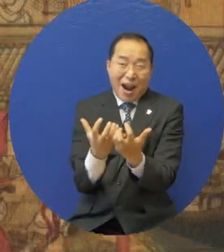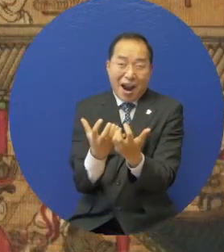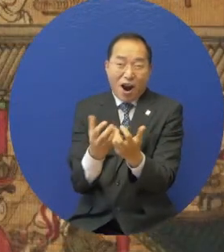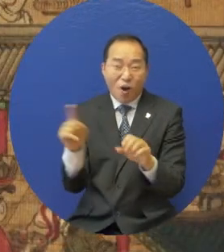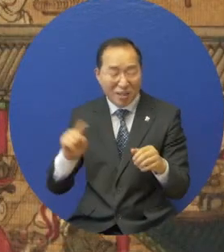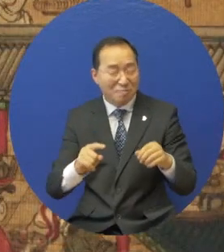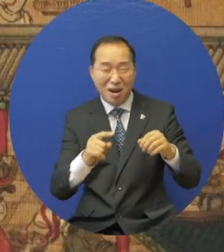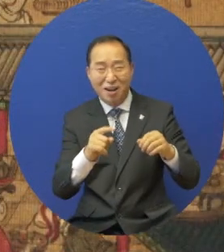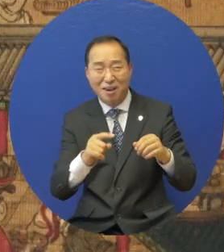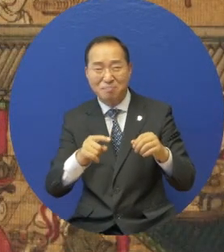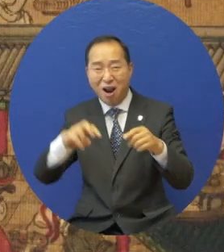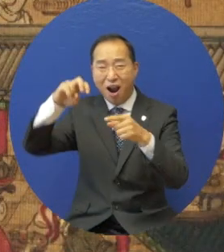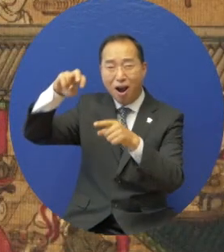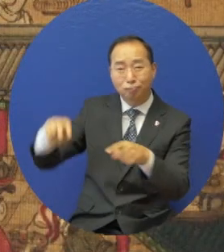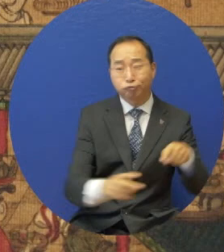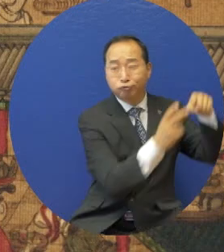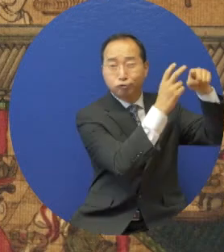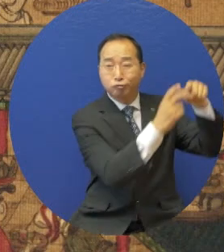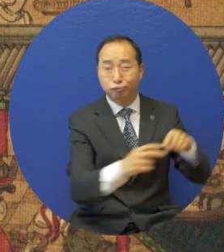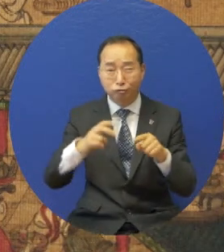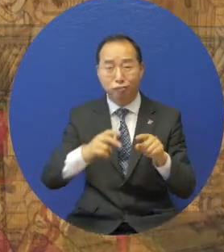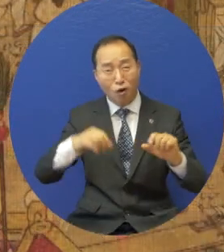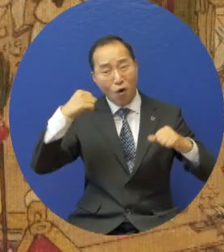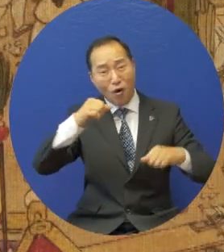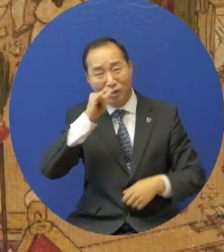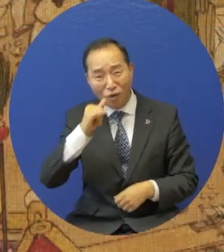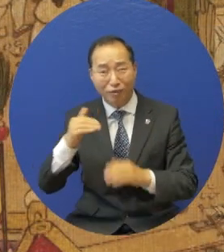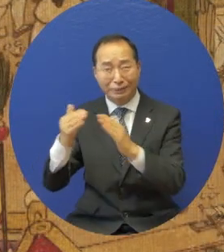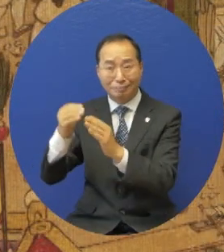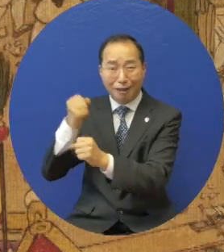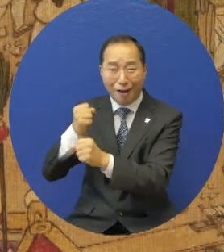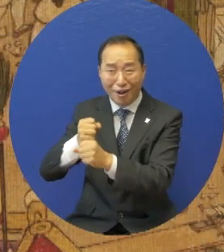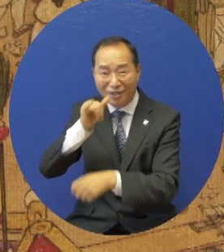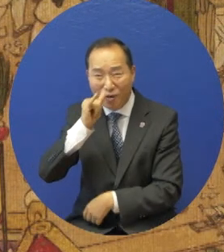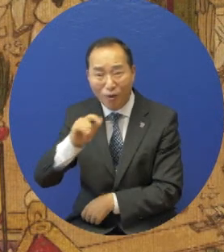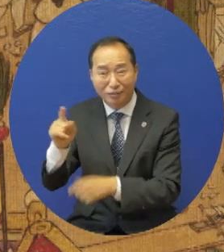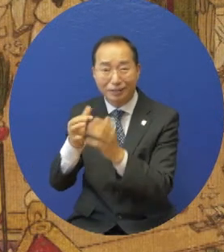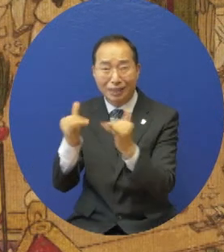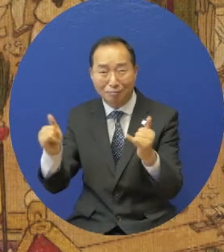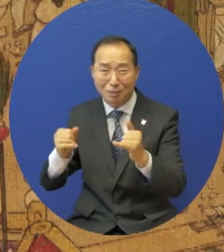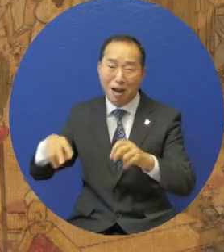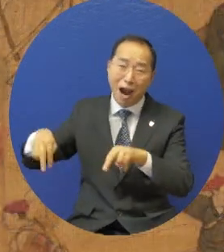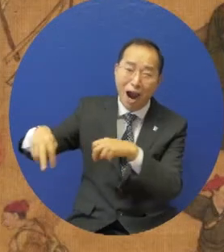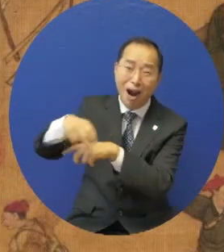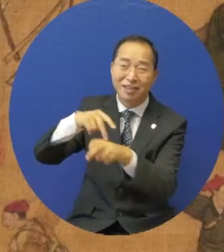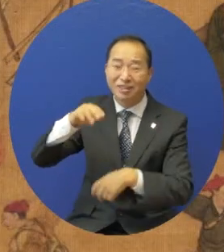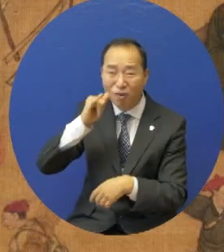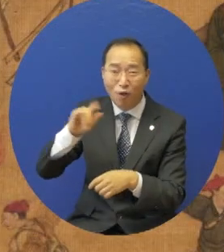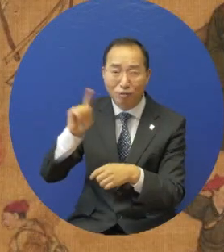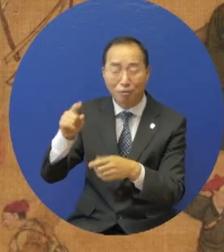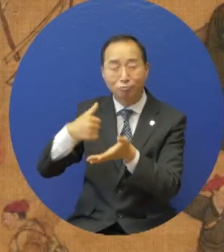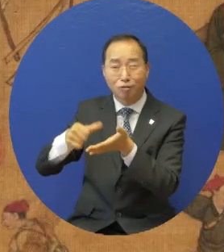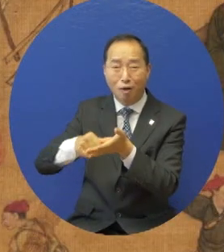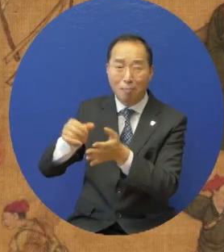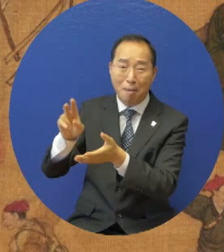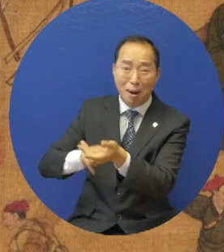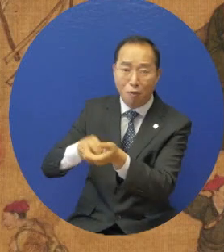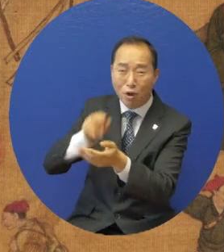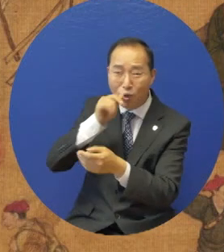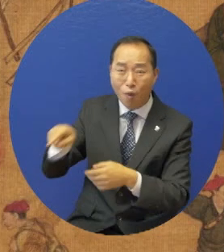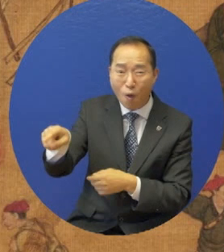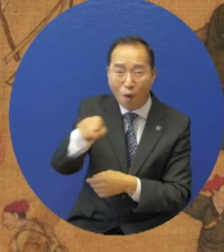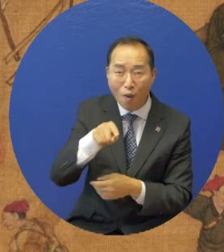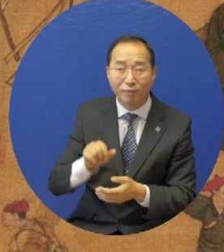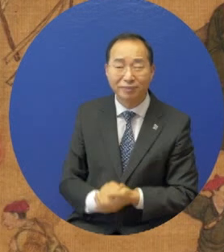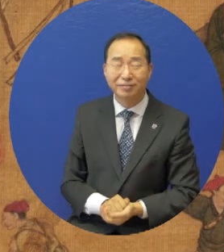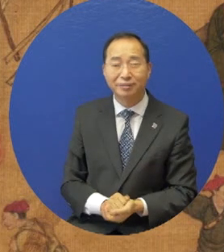있어요. 어디에서는 서커스 공연하기도 하고 있고요. 어디서는 집을 막 짓고 있기도 하고요. 어디서는 사람들이 막 뛰어다니고 있고 어디에서는 물건을